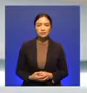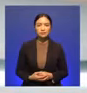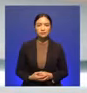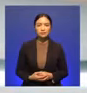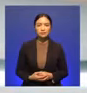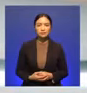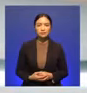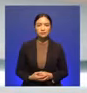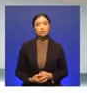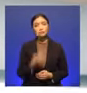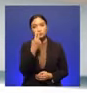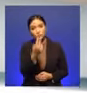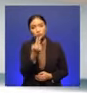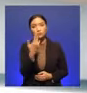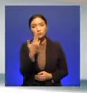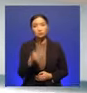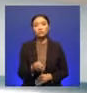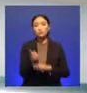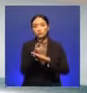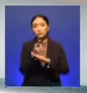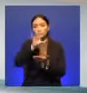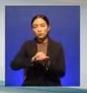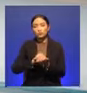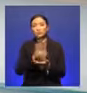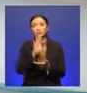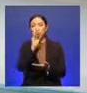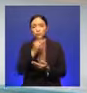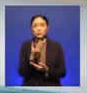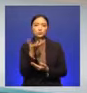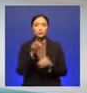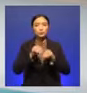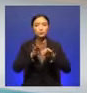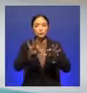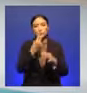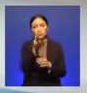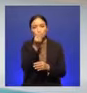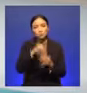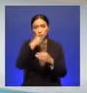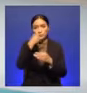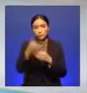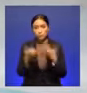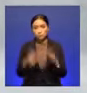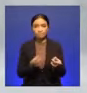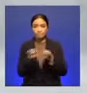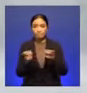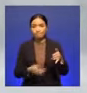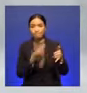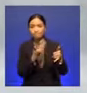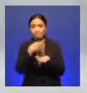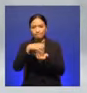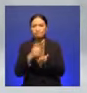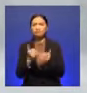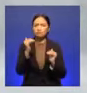เมื่อสักครู่ได้ชมวิดิทัศน์ของผู้จัดการสสส.จบลงไปแล้วนะคะผู้จัดการได้ย้ำให้เราเห็นถึงความเหลื่อ